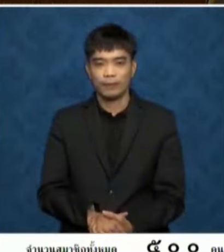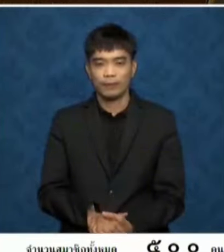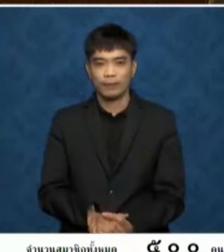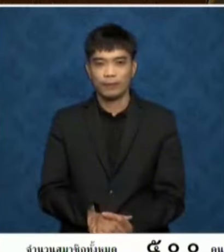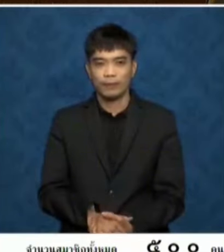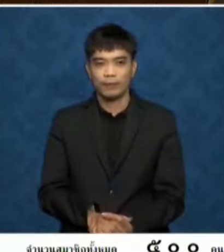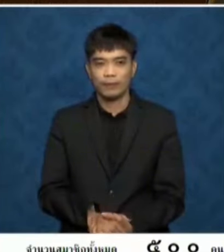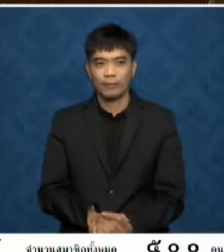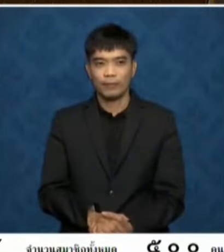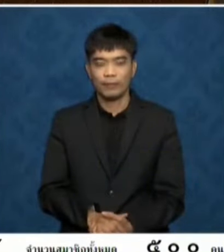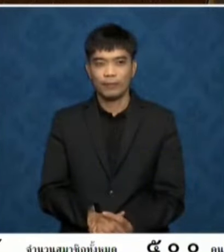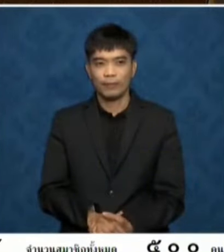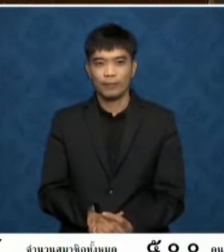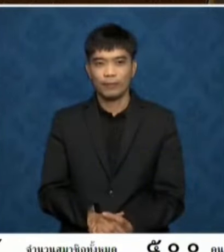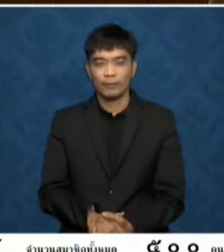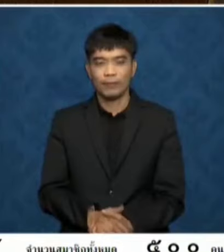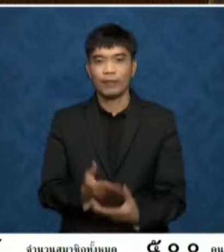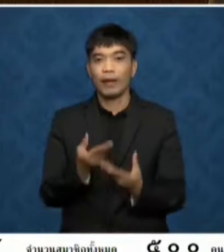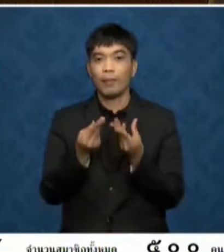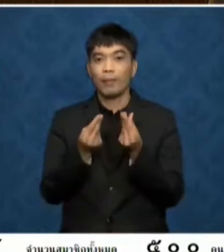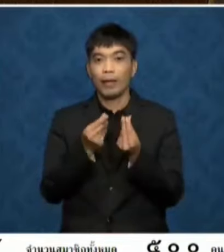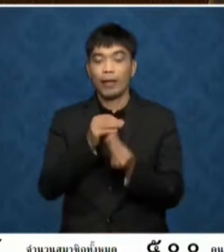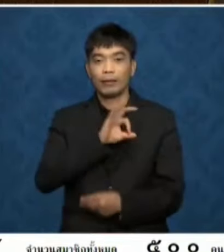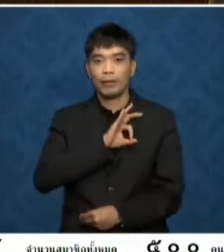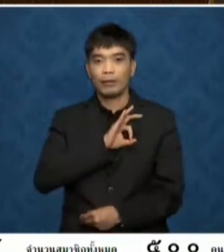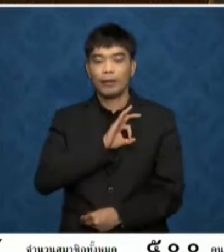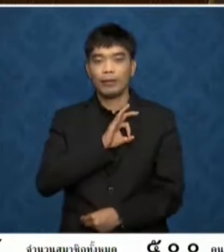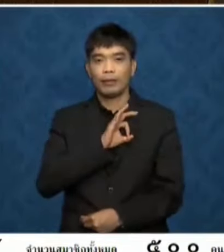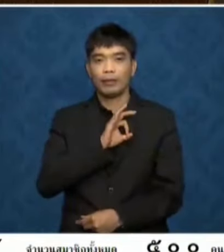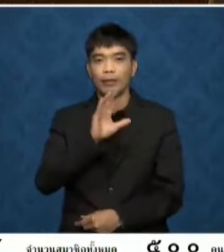แสดงตน340แสดงตนครับ